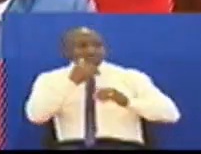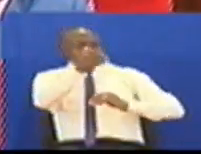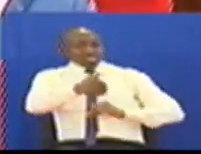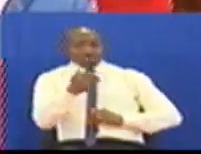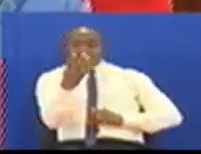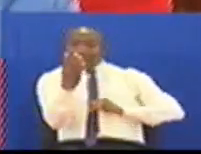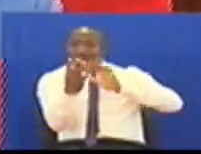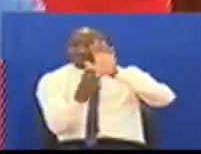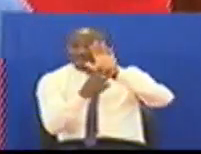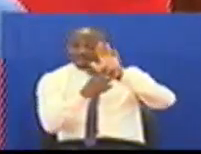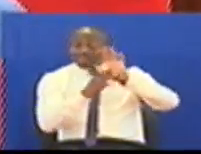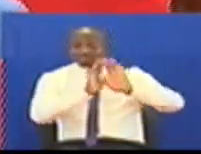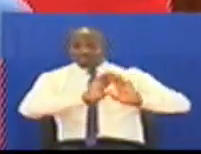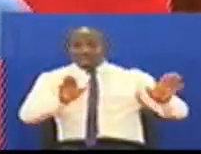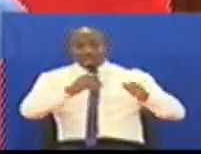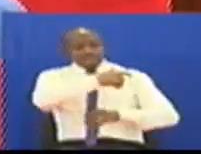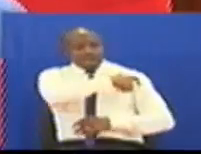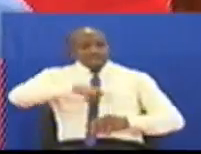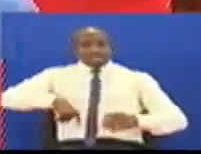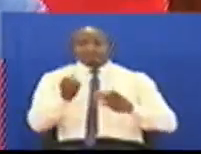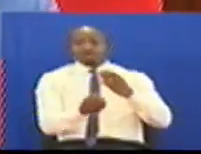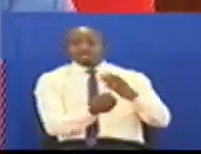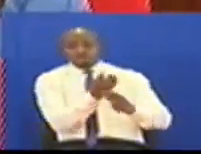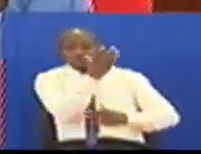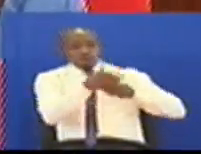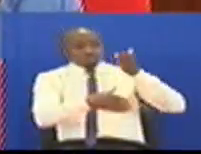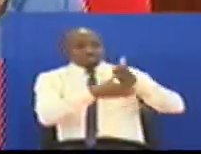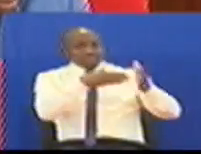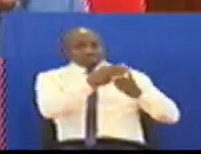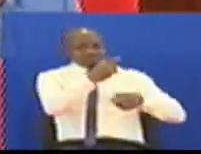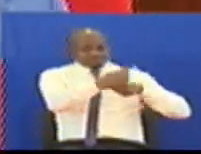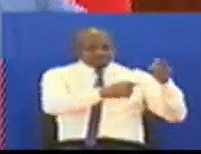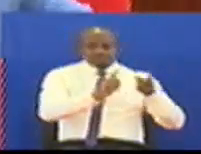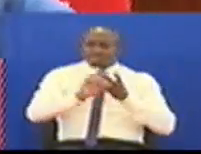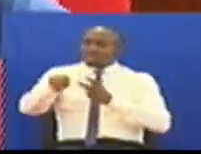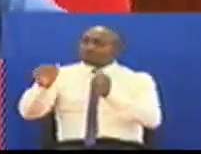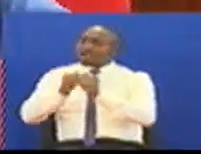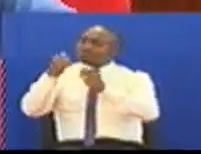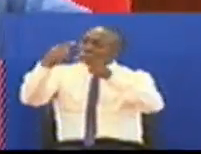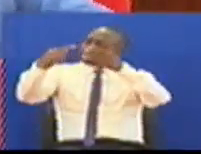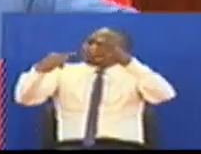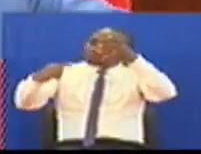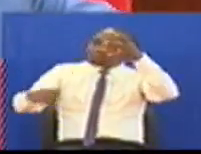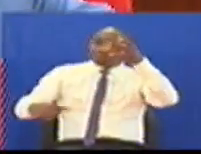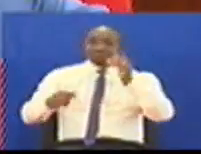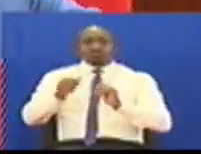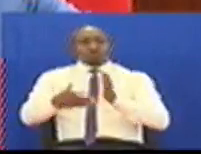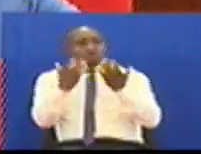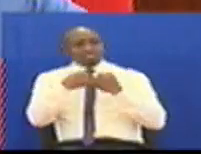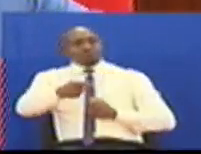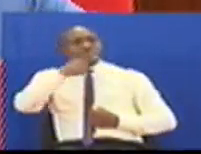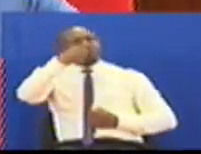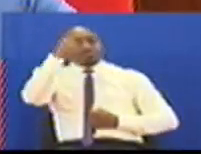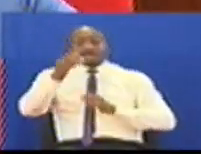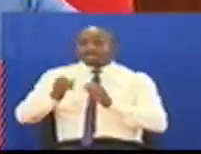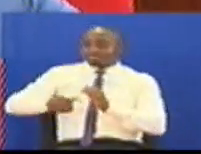Rais ameshalizindua. Kwa hiyo tuna vitu vingi ambavyo tunaweza kujivunia katika serikali ya awamu ya tano